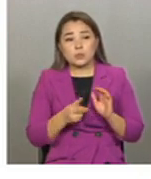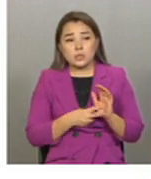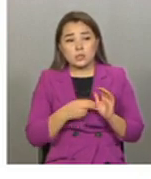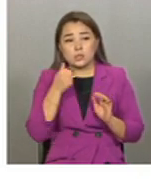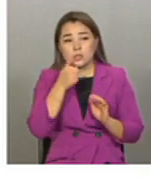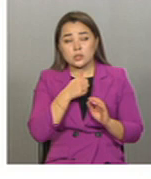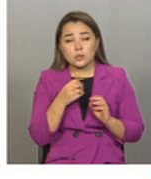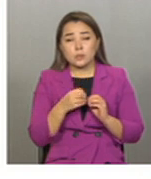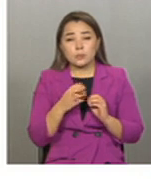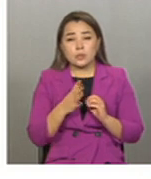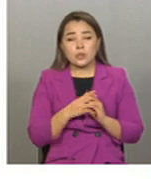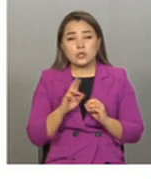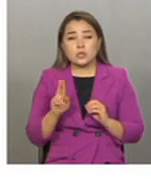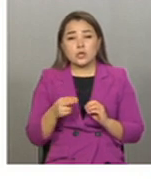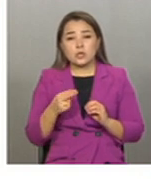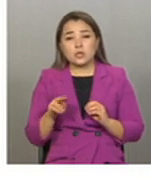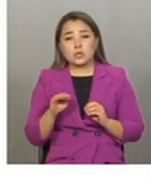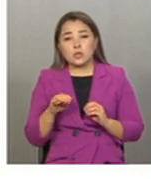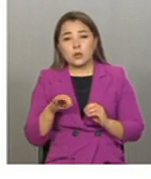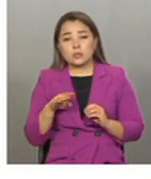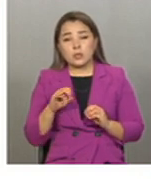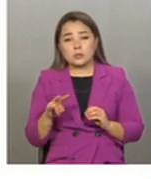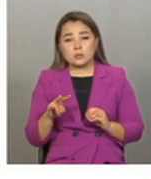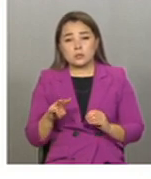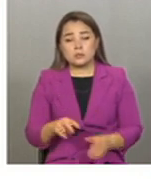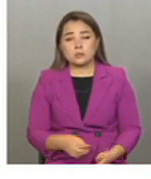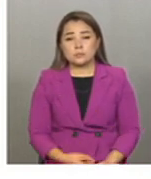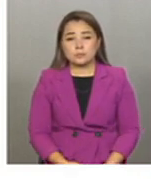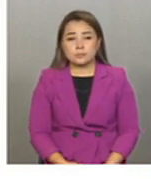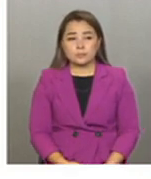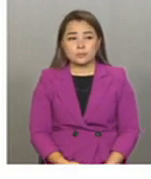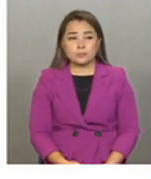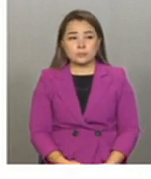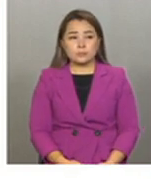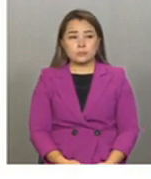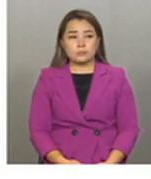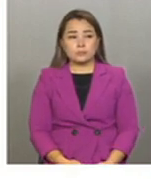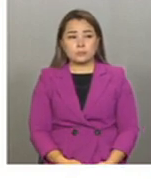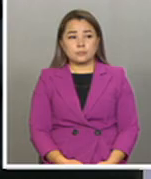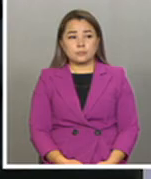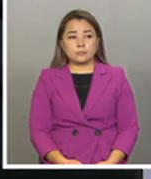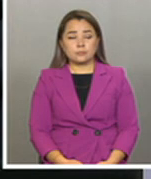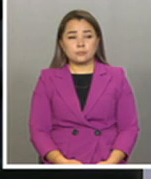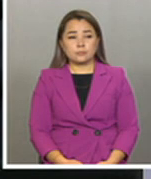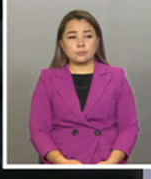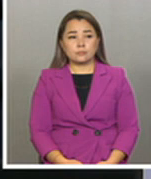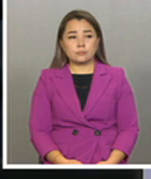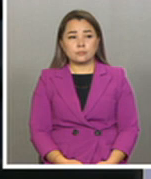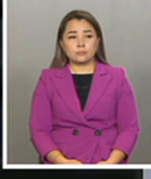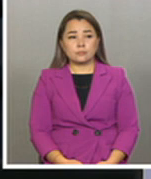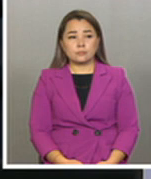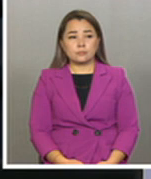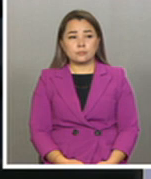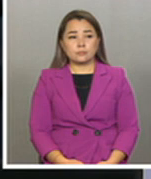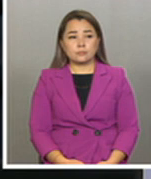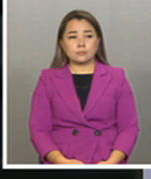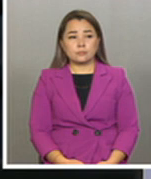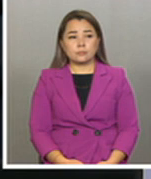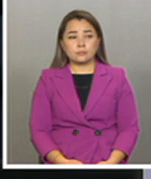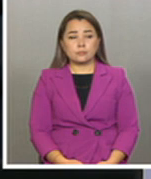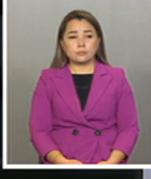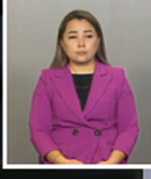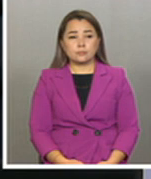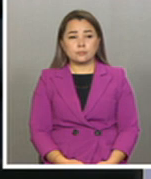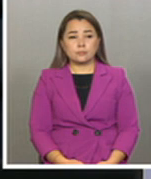1917 жылдың 15 желтоқсаны. Дұрыс жауап берді деп ойлаймын. Енді